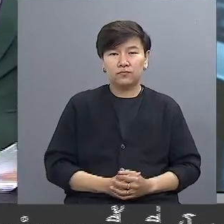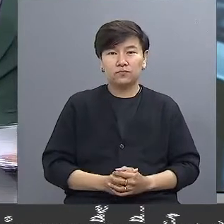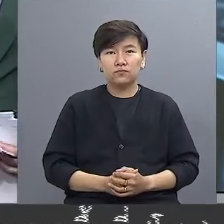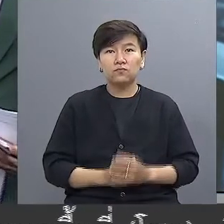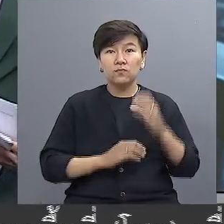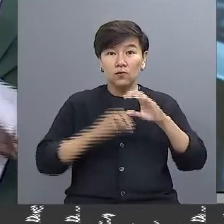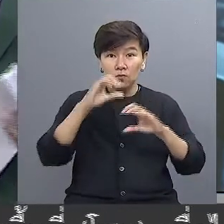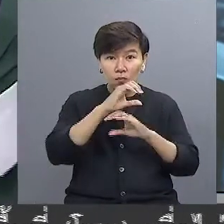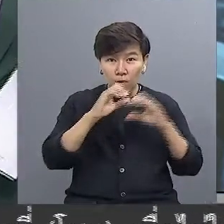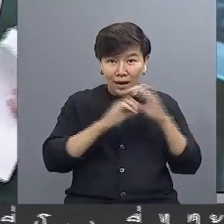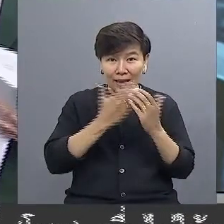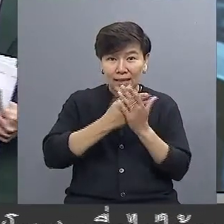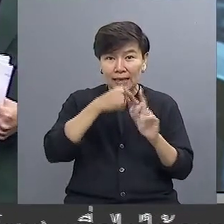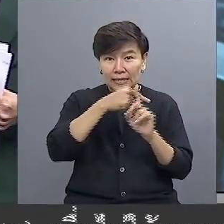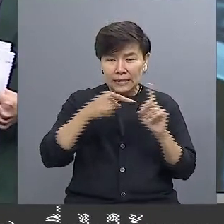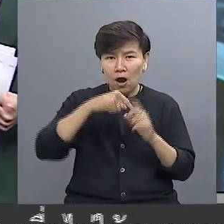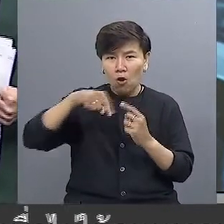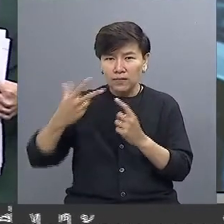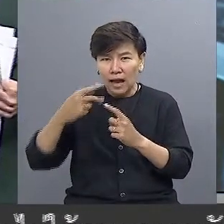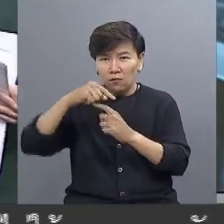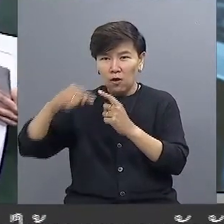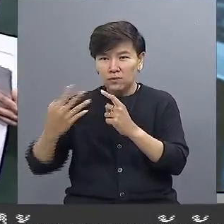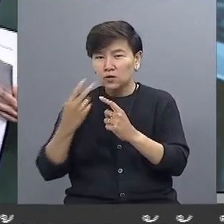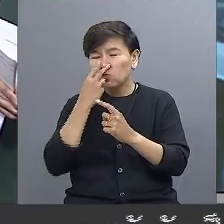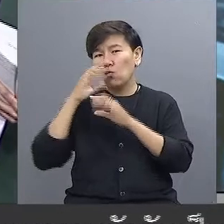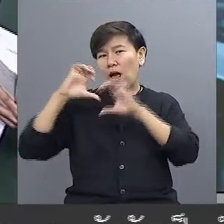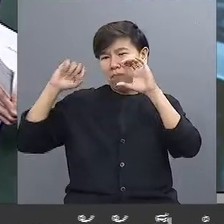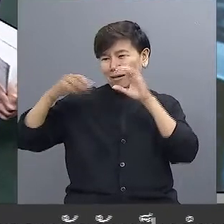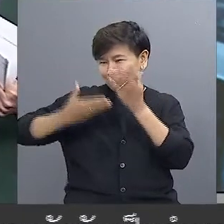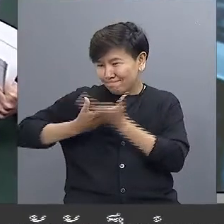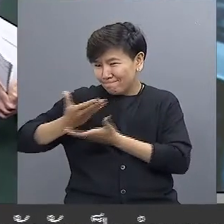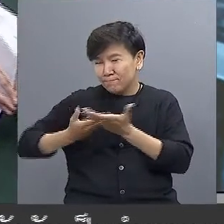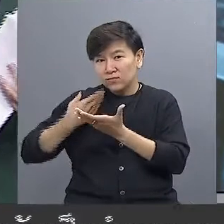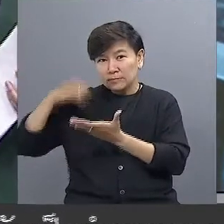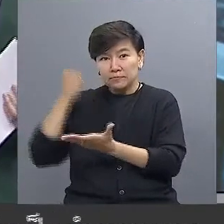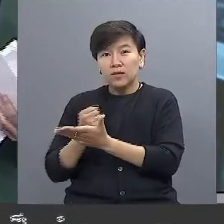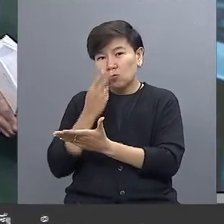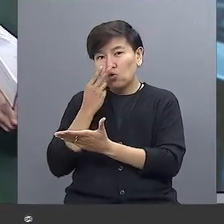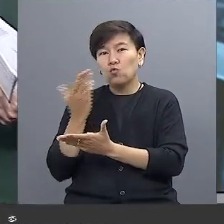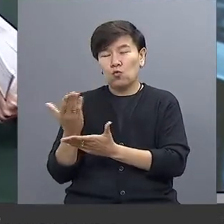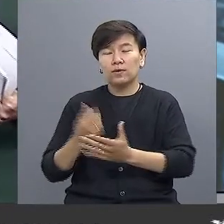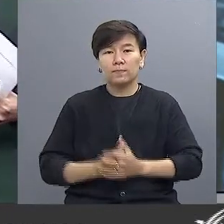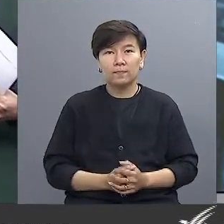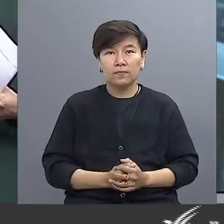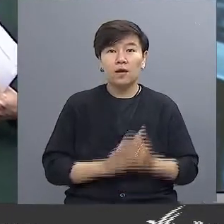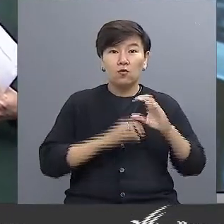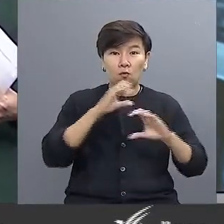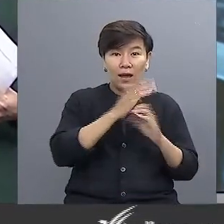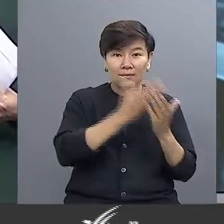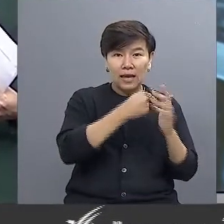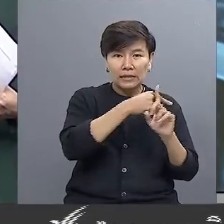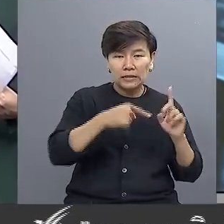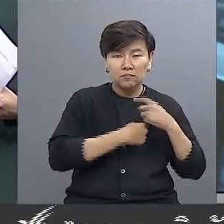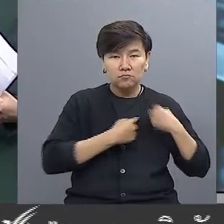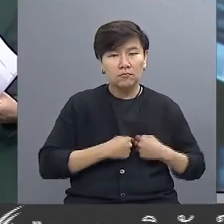เฟส4ก็แล้วแต่รัฐบาลจะพิจารณาก็ว่ากันไปนะคะแต่ว่าสิ่งที่เราได้รับจากคนละครึ่งทั้งกระแสความเชื่อมั่นทั้งข้อมูลที่